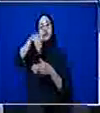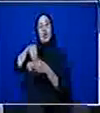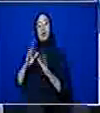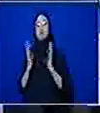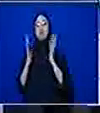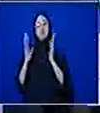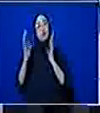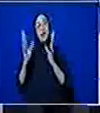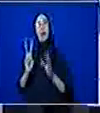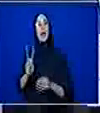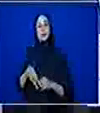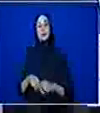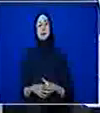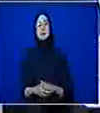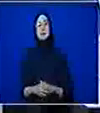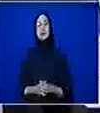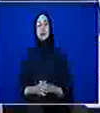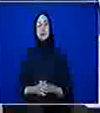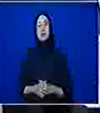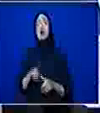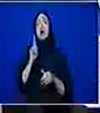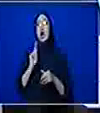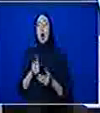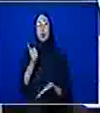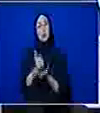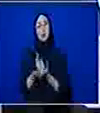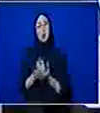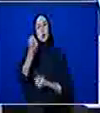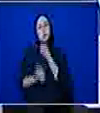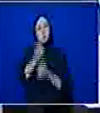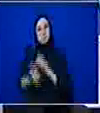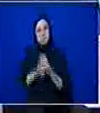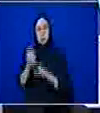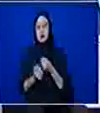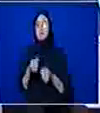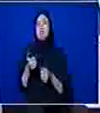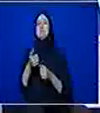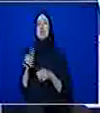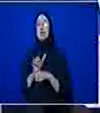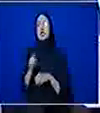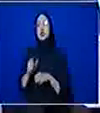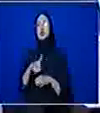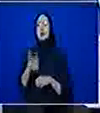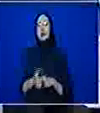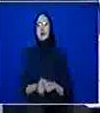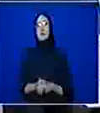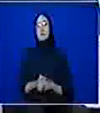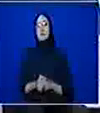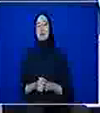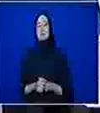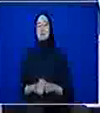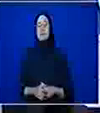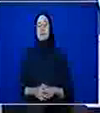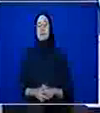memang pengawasannya ketat, kita bisa melakukan itu. Kalau pengawasan sebuah daerah kurang, pasti itu dia. Baik, langsung juga ditanggapi